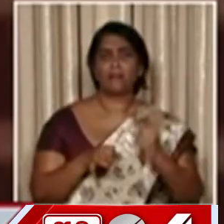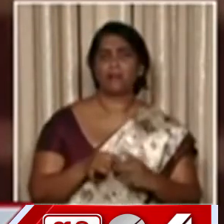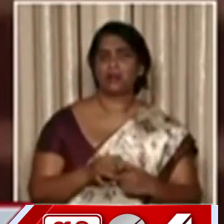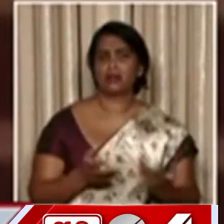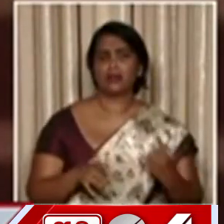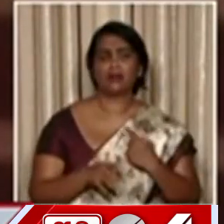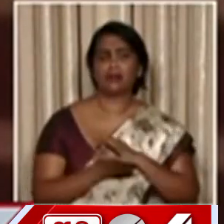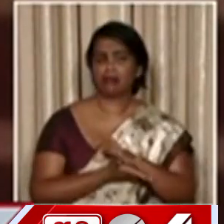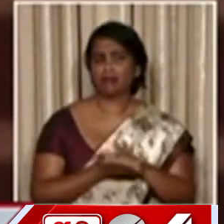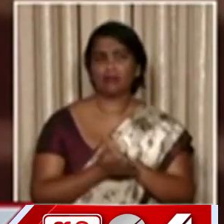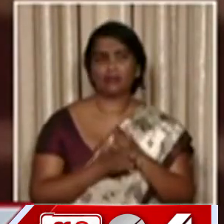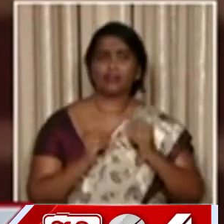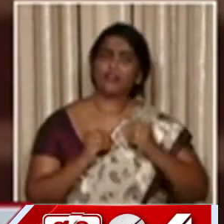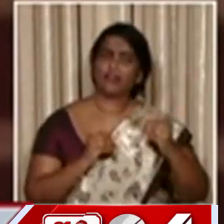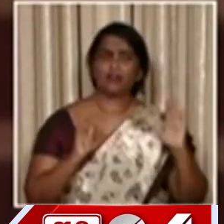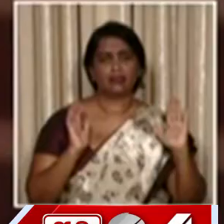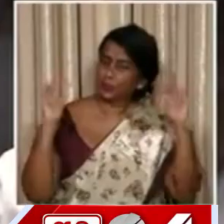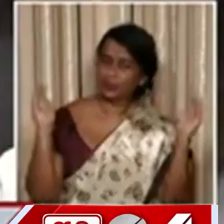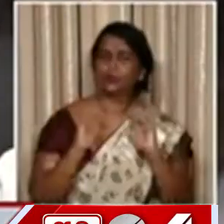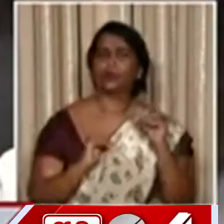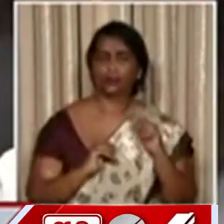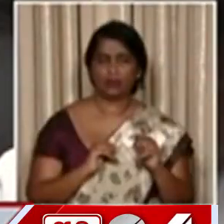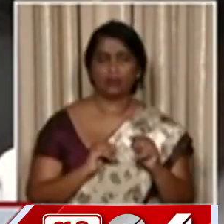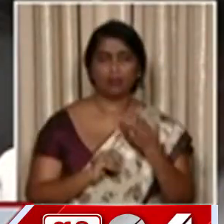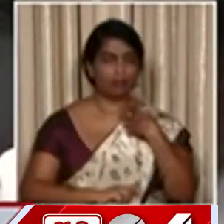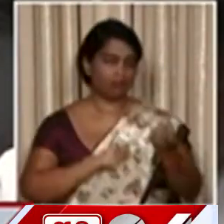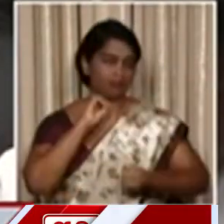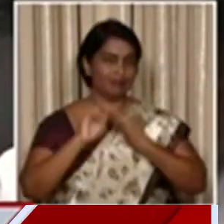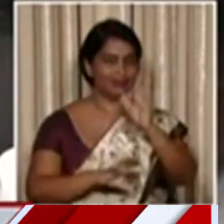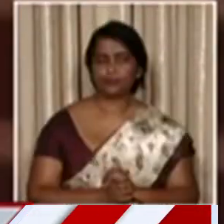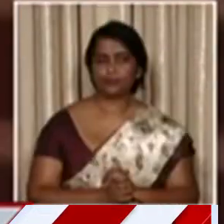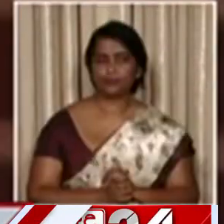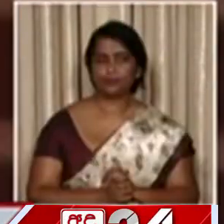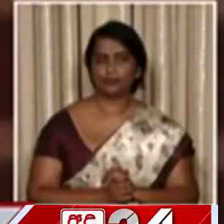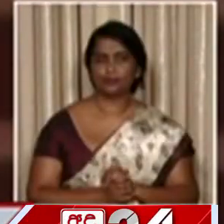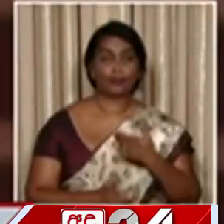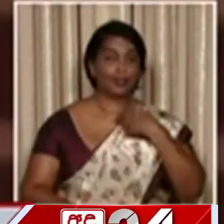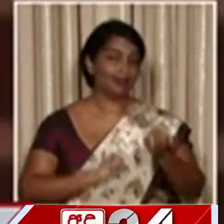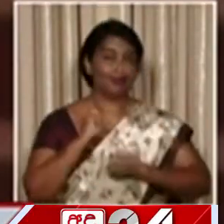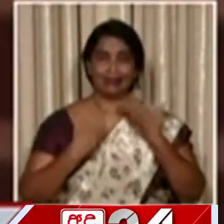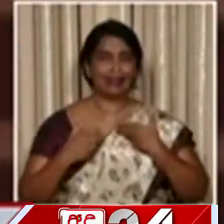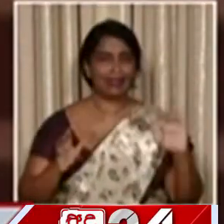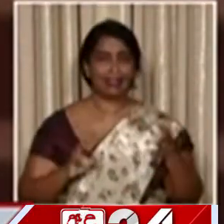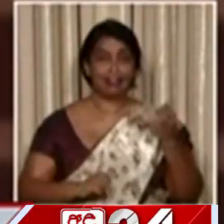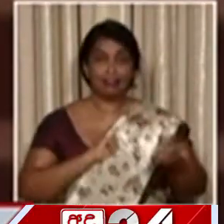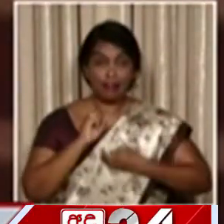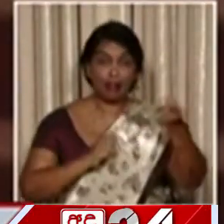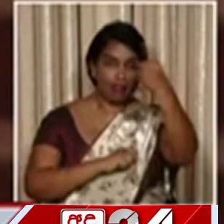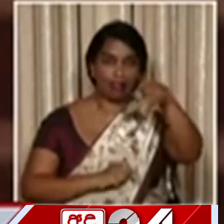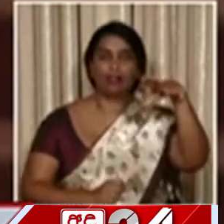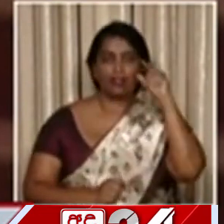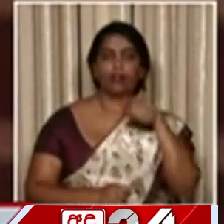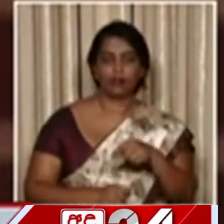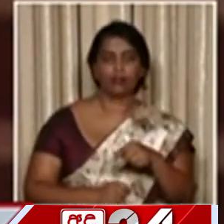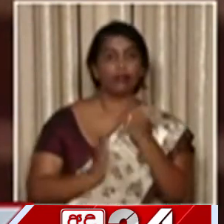මේ පැහැදිලි කිරීම වෙනම කරන්න වැඩපිළිවෙලක් හදාගන්න ඩෝන් යන්න දෙයක් නැහැ සංවිධායකතුමා මට ඩෝන් යන්නේ නැහැ ඩෝන් යන අය දැනගන්න ඕනේ